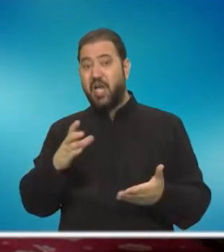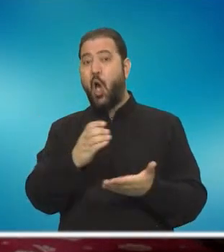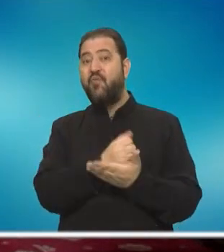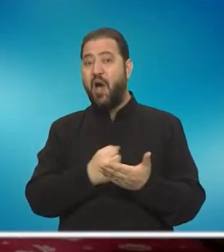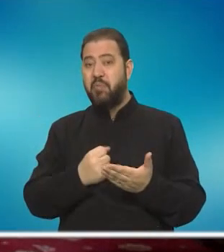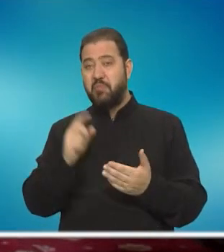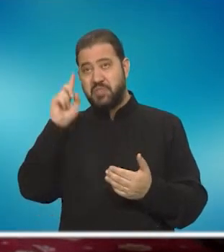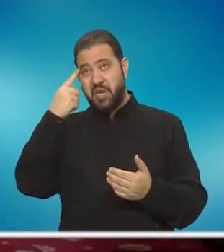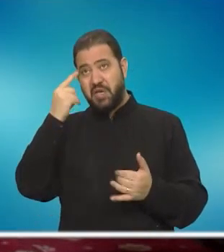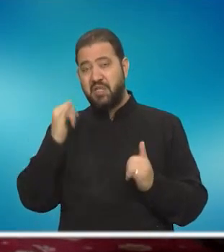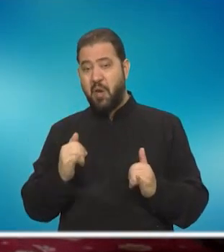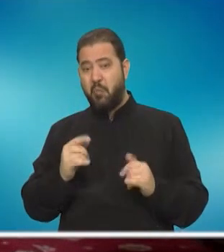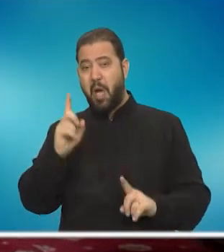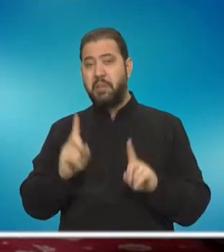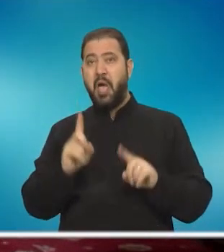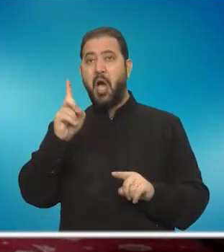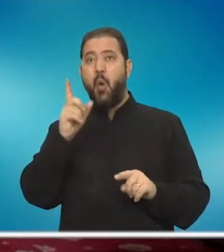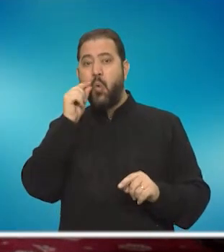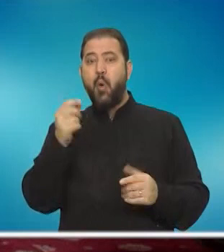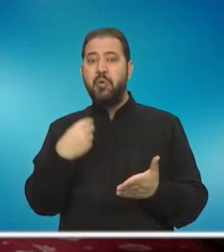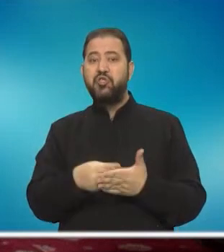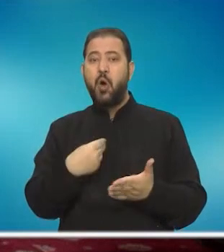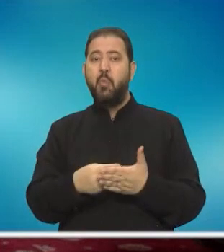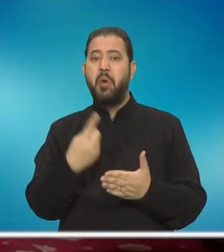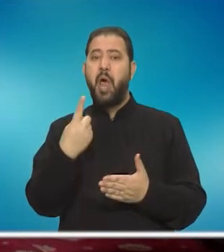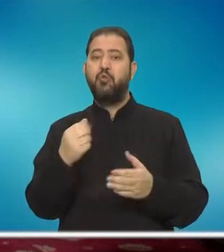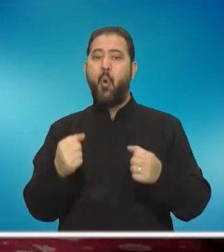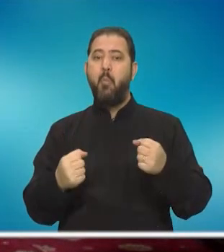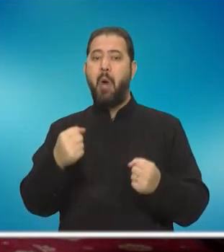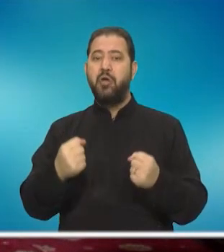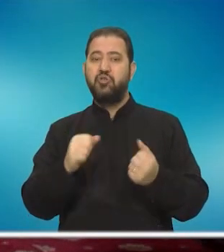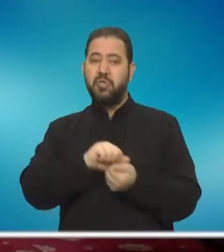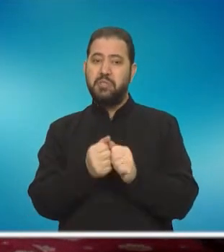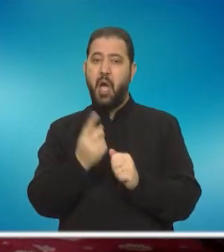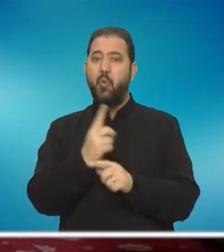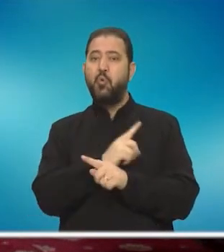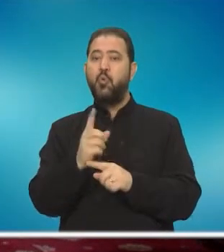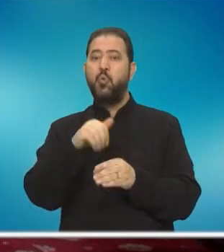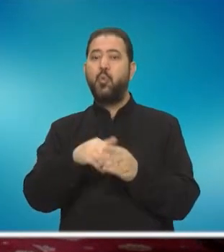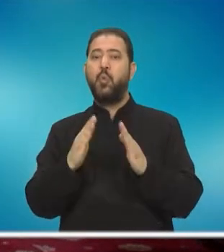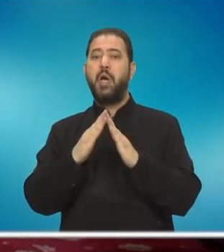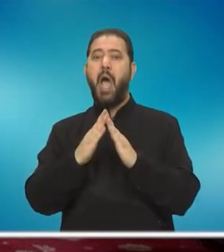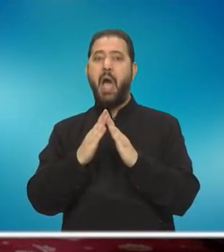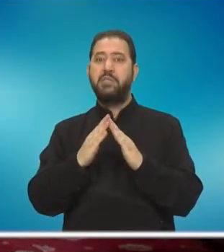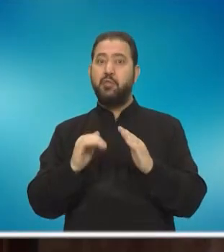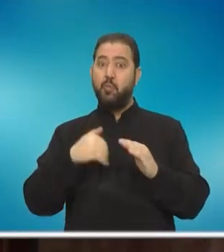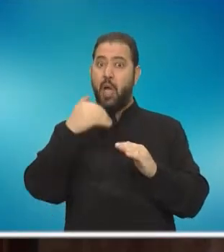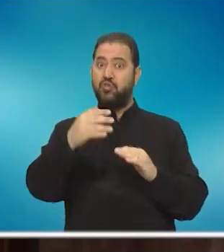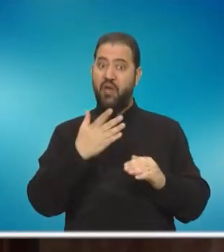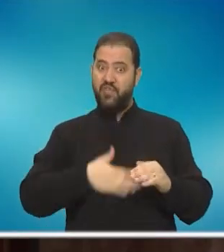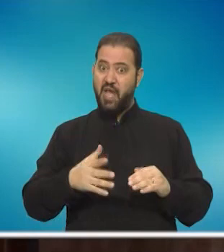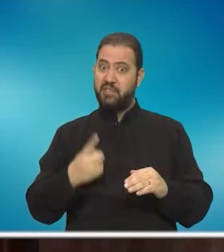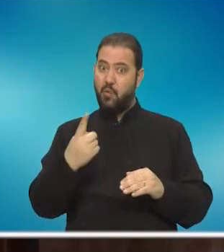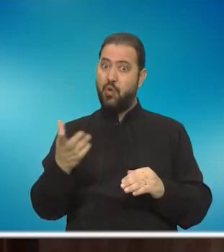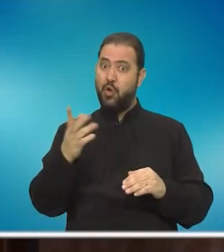un om și-a achiziționat, să spunem, o mașină sau un lucru în casă, dorește să-și ia ceva mult mai